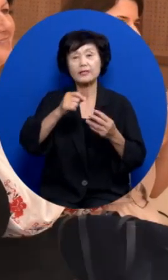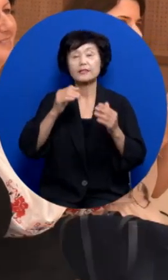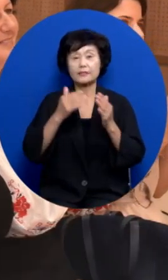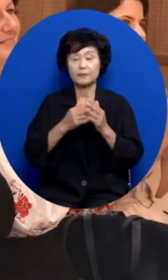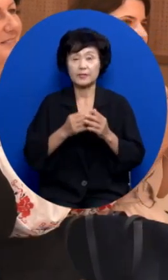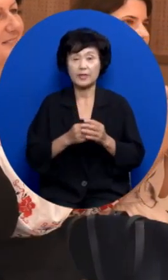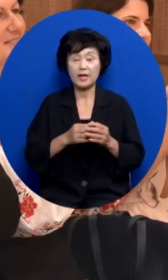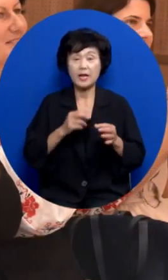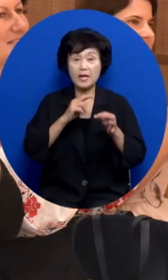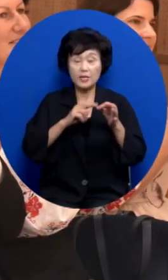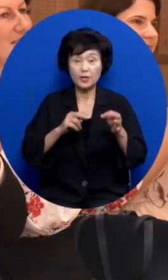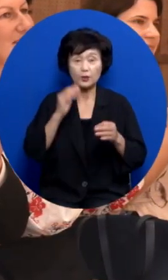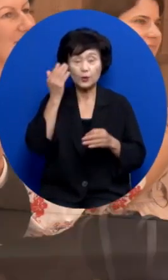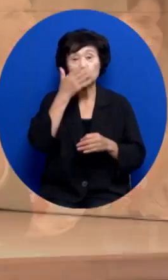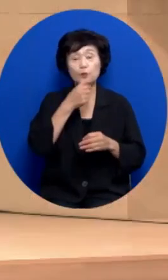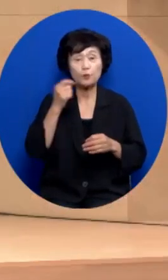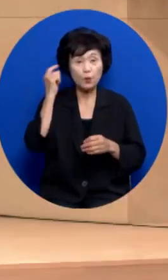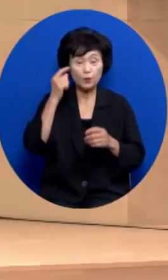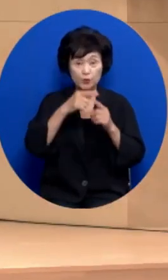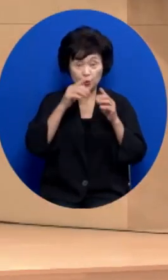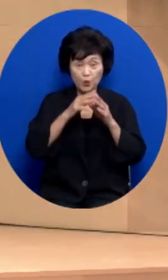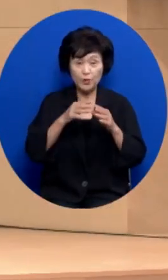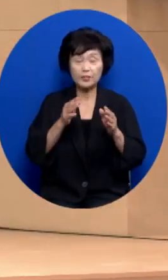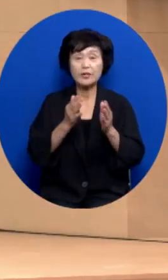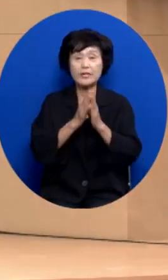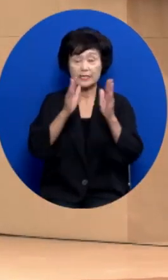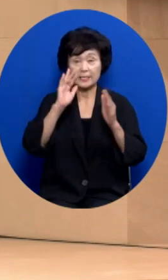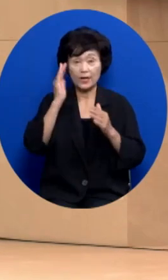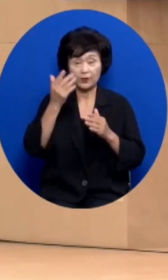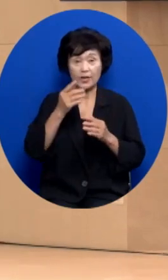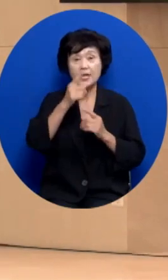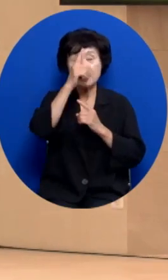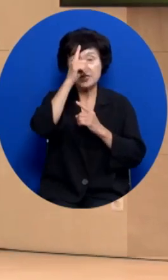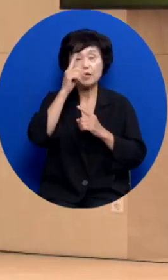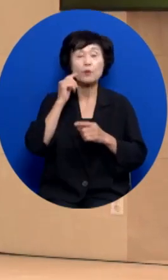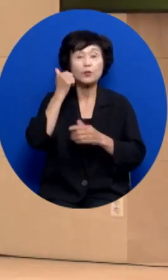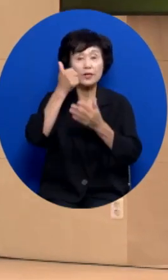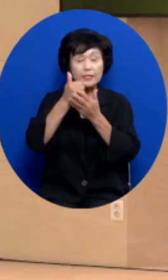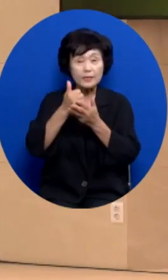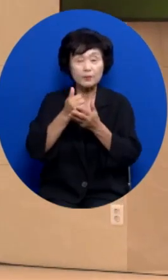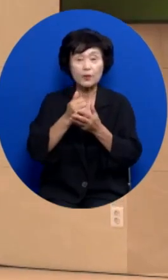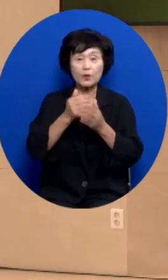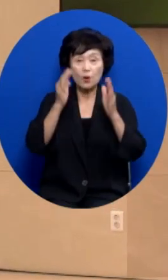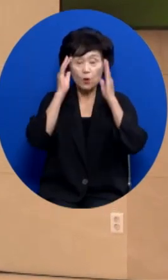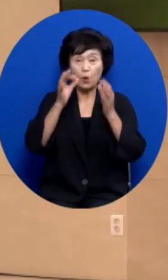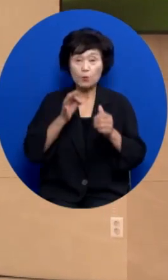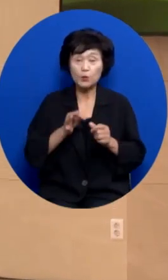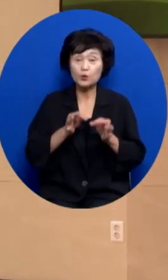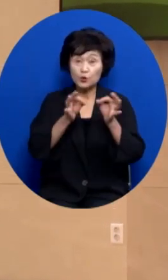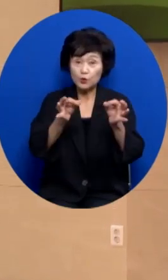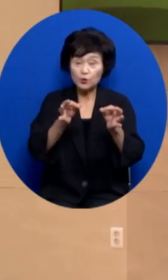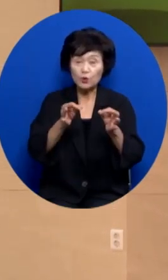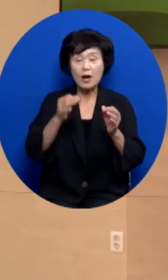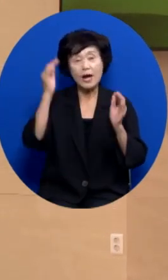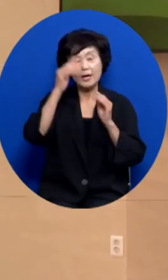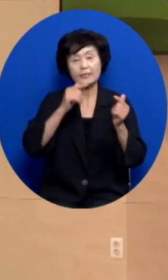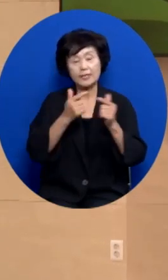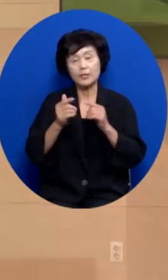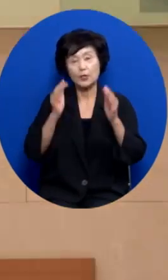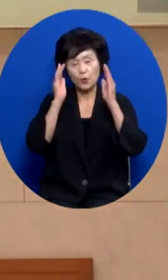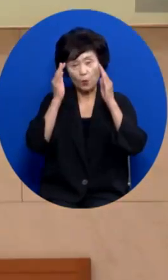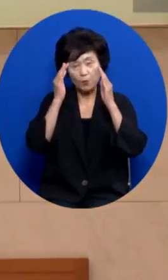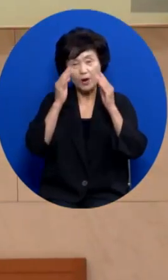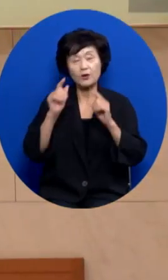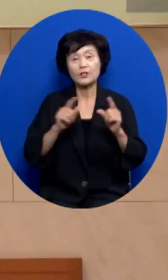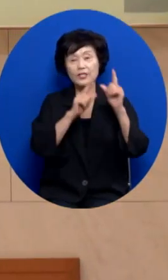여의도 순복음교회에서 열린 수여식에서 이영훈 목사는 오늘 장학금 수여식은 유학생들이 공부하고 생활하는데